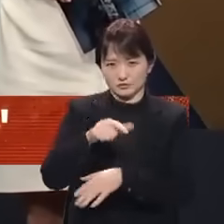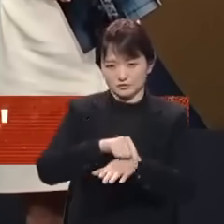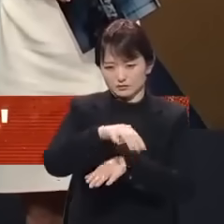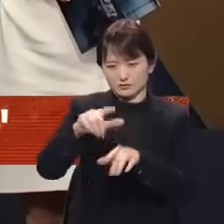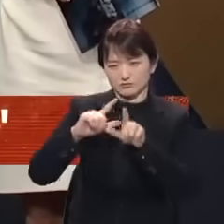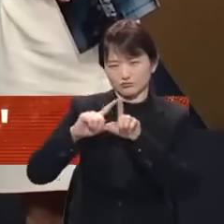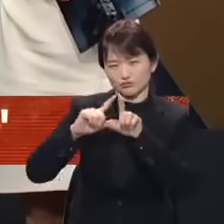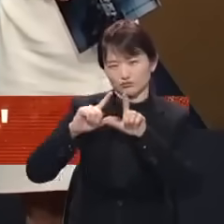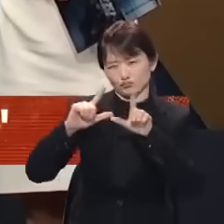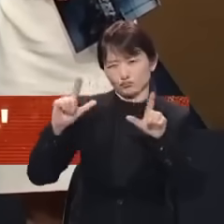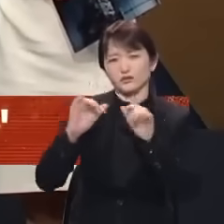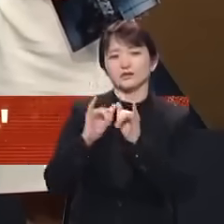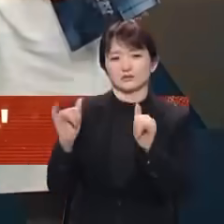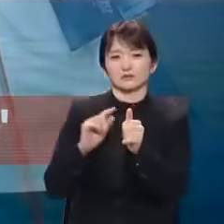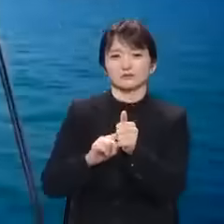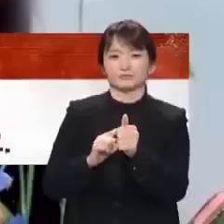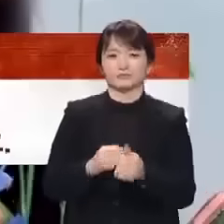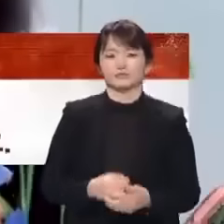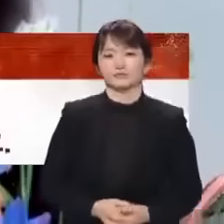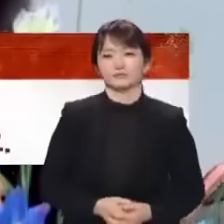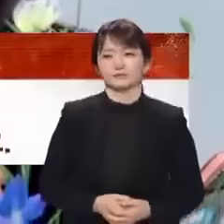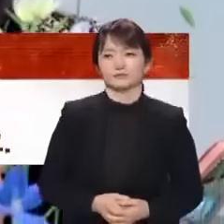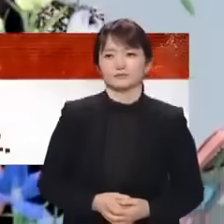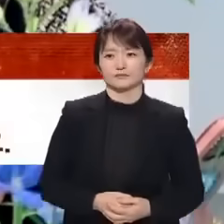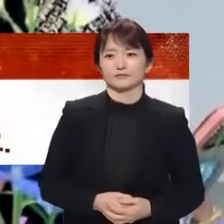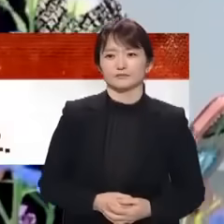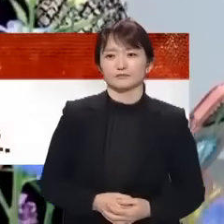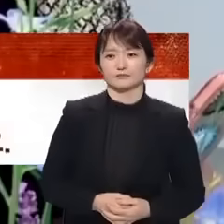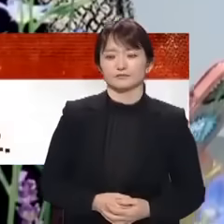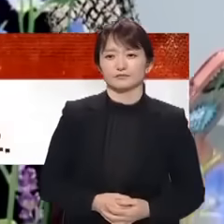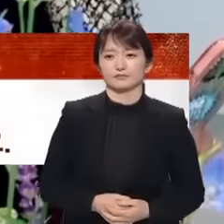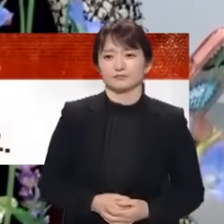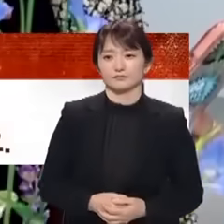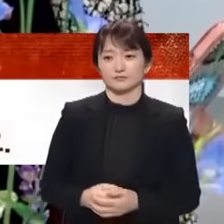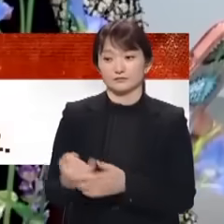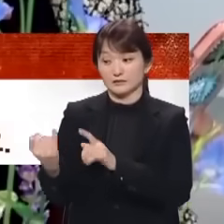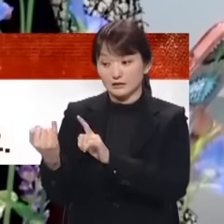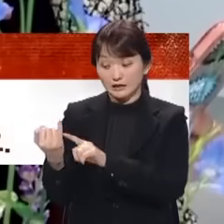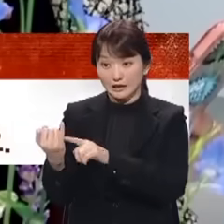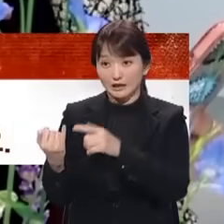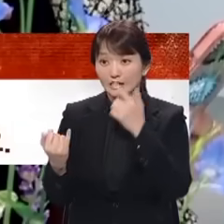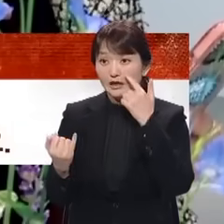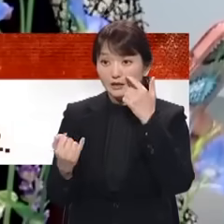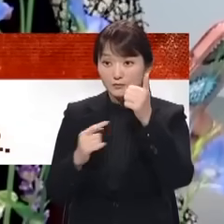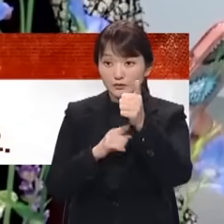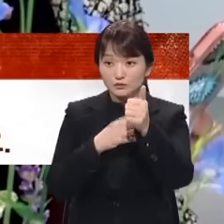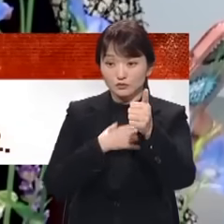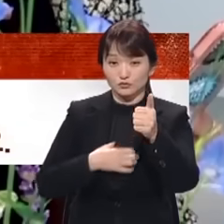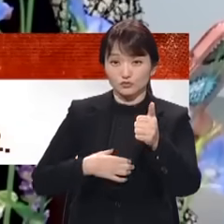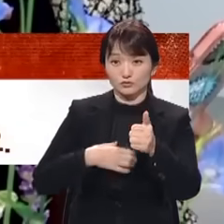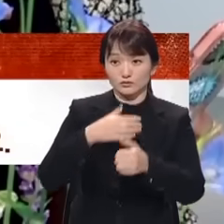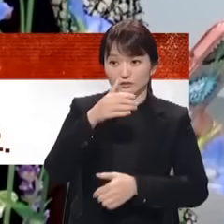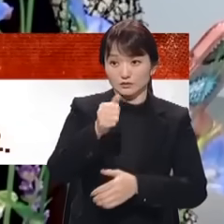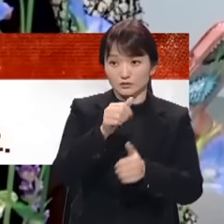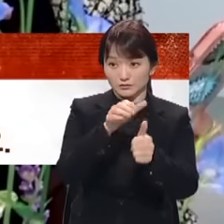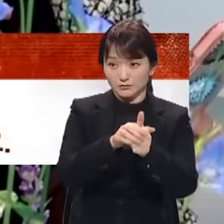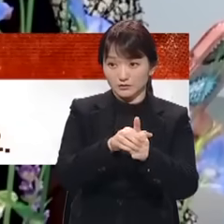무명 인사였기 때문입니다. 얘가 아버지가 지금 구청장이시고 제가 만났을 때